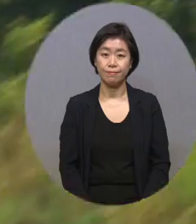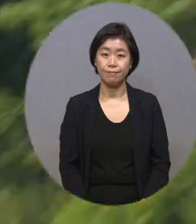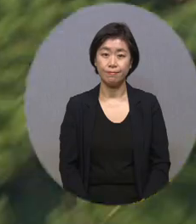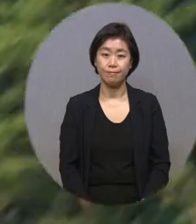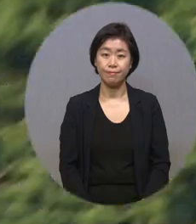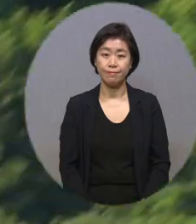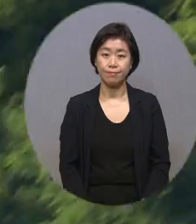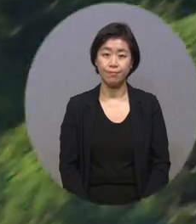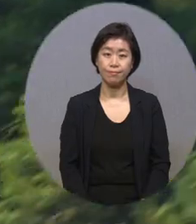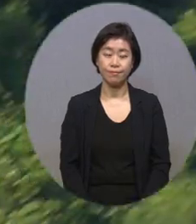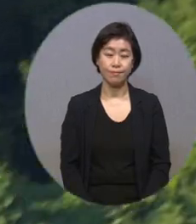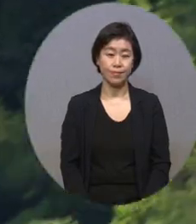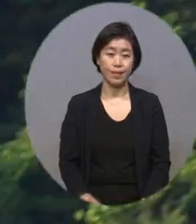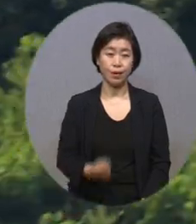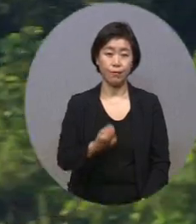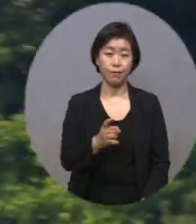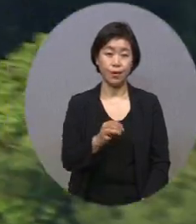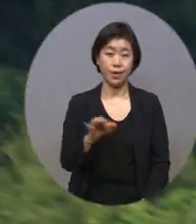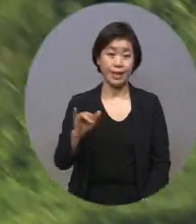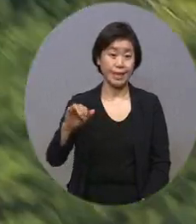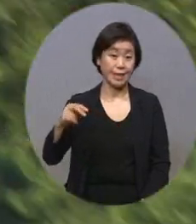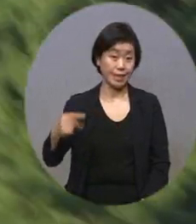자! 아, 잘 친다. 자!